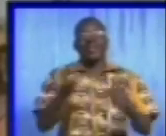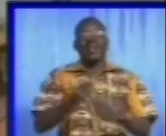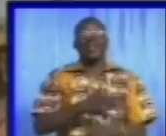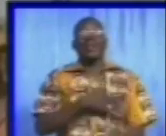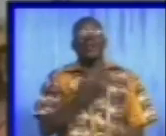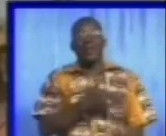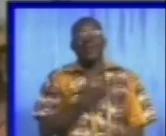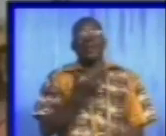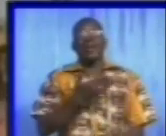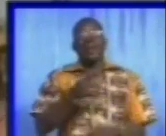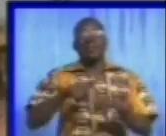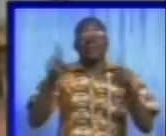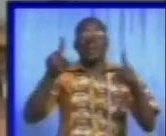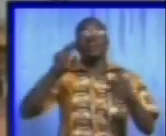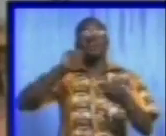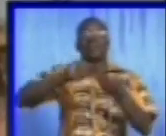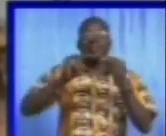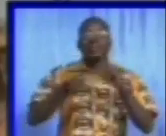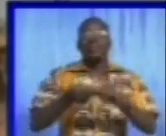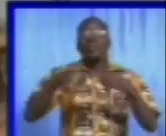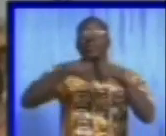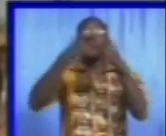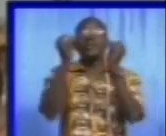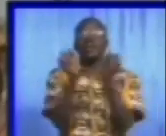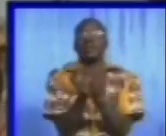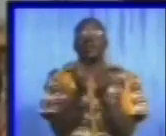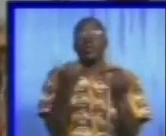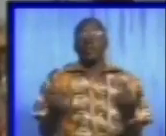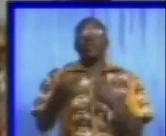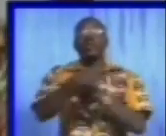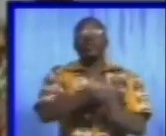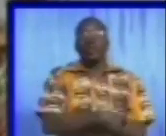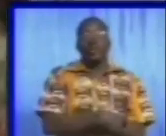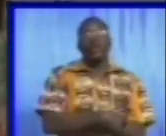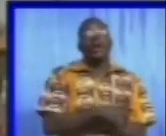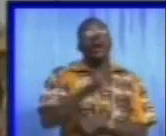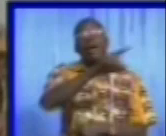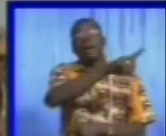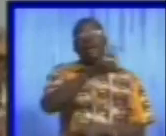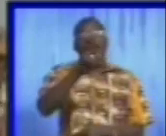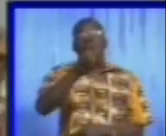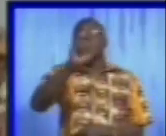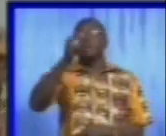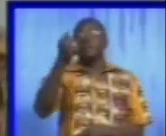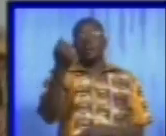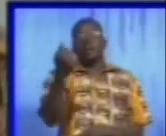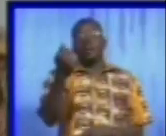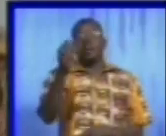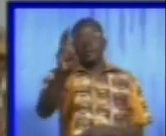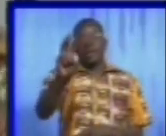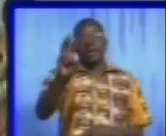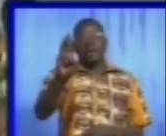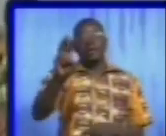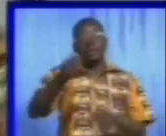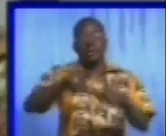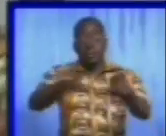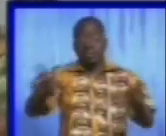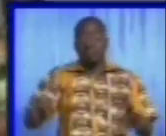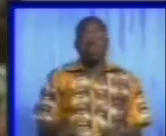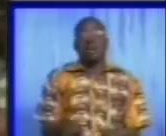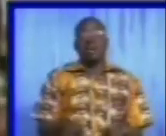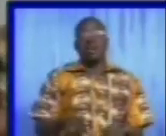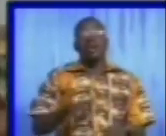Mais le nombre de cheptels que j'ai amené, aujourd'hui je suis à 116, ce qui est sur place. Mais à la maison, si